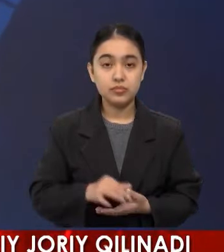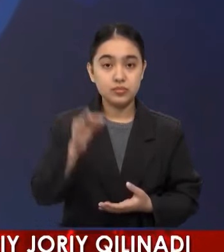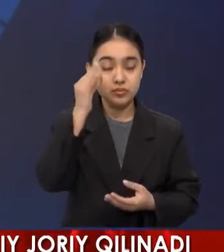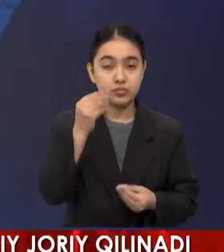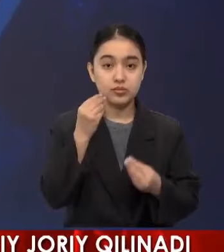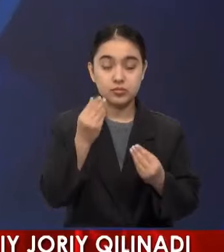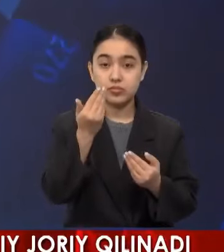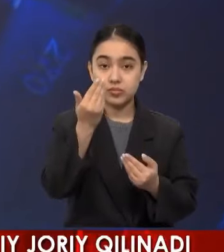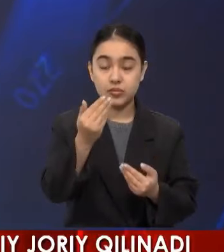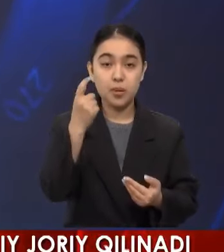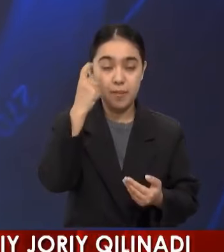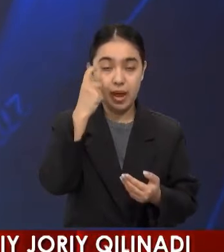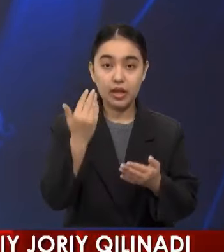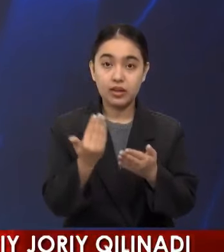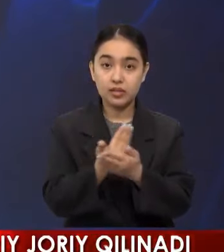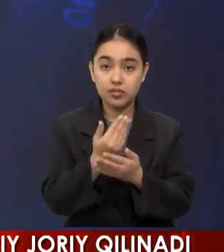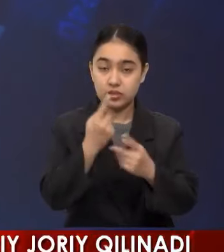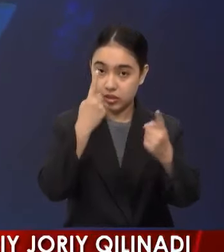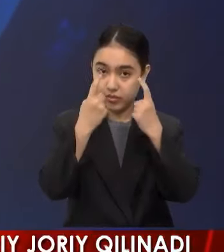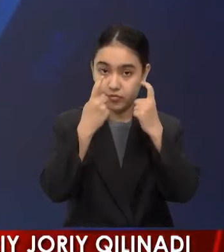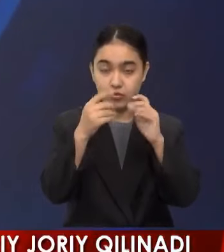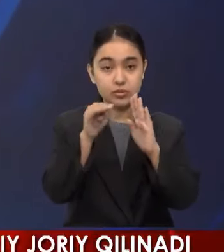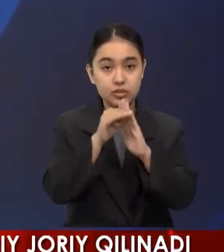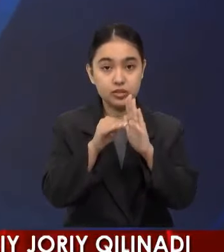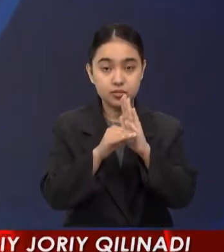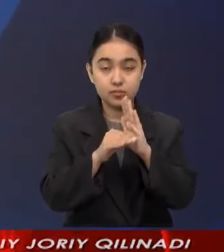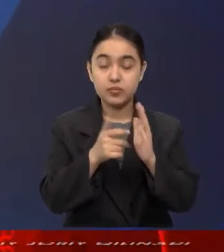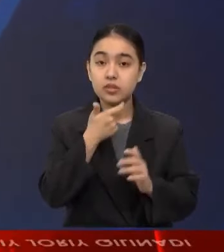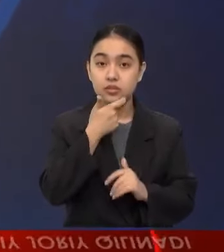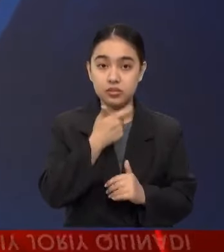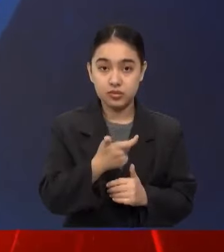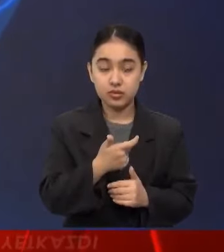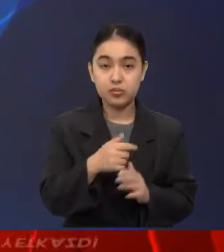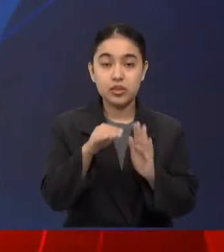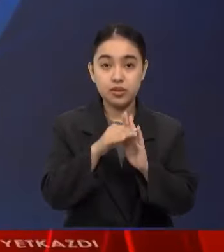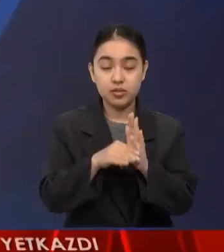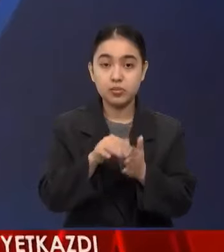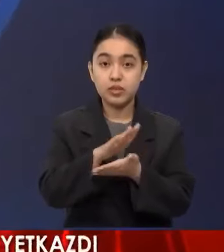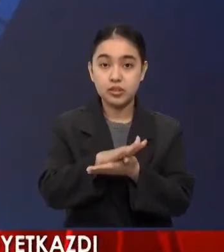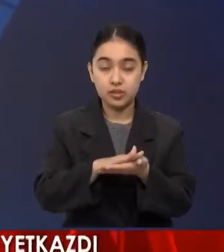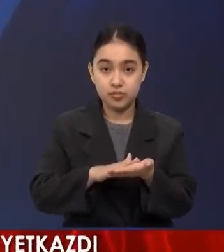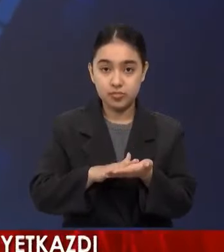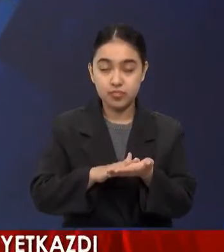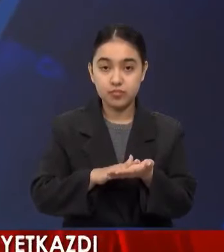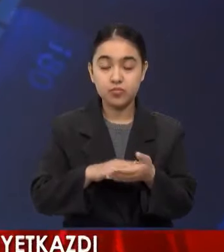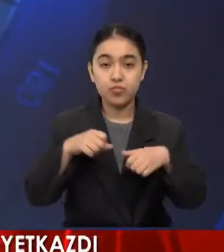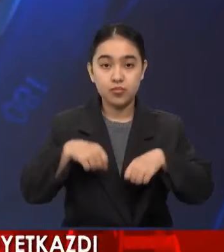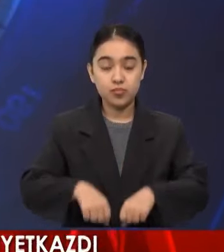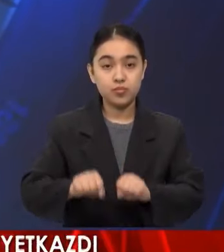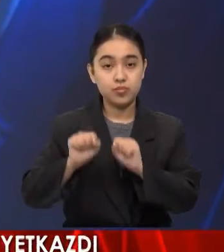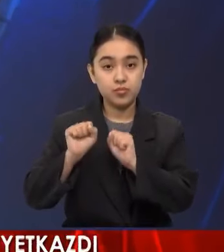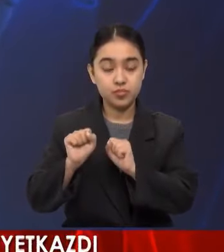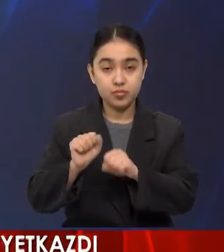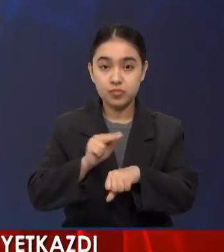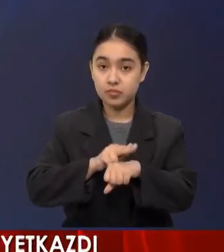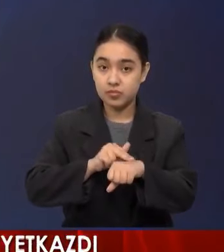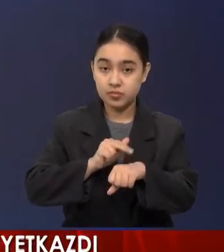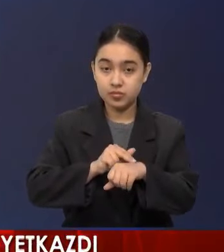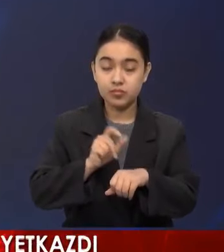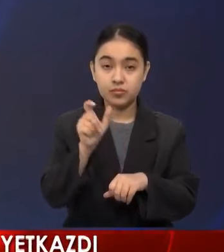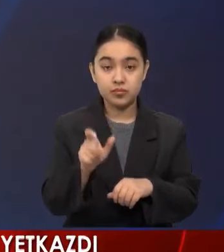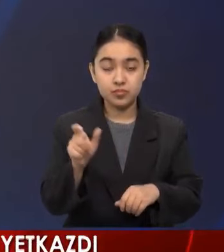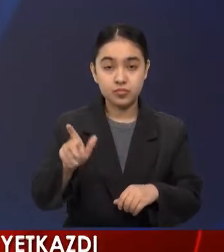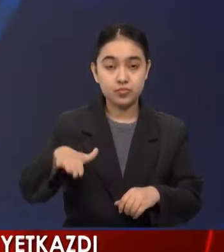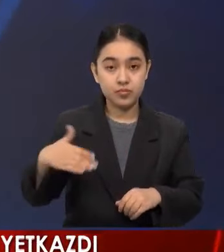Eslatib o'tamiz, siz mahalla yangiliklari informatsion dasturini kuzatyapsiz. Dasturimiz davom etadi. Huquqni muhofaza qiluvchi organ